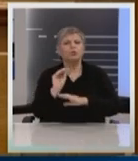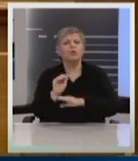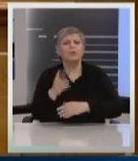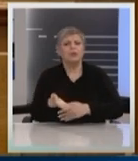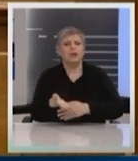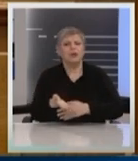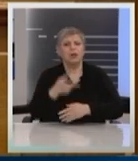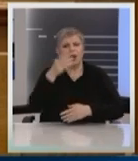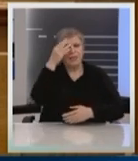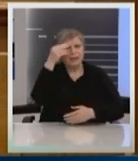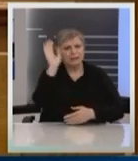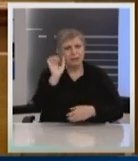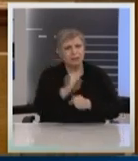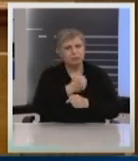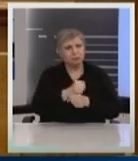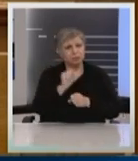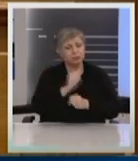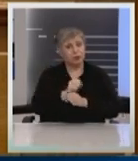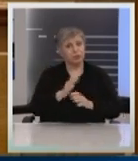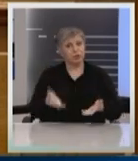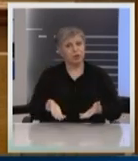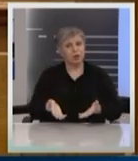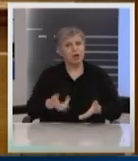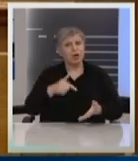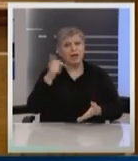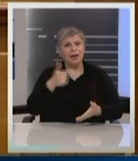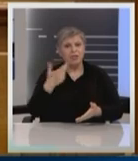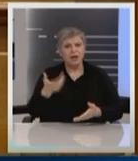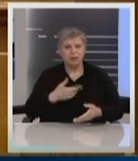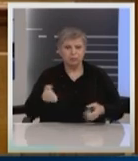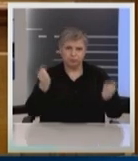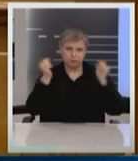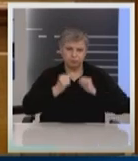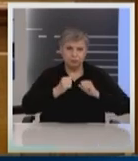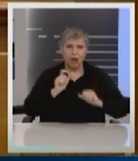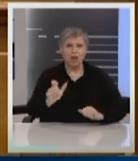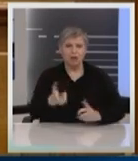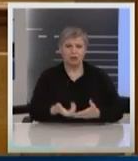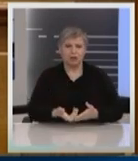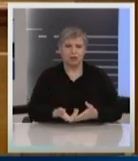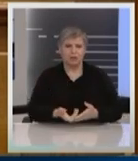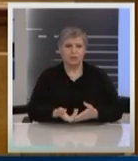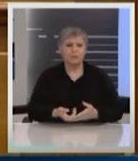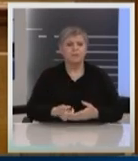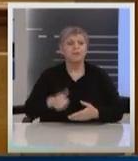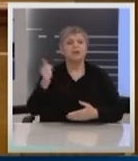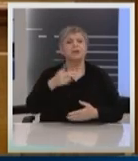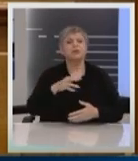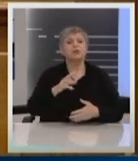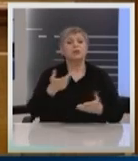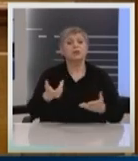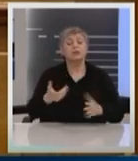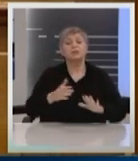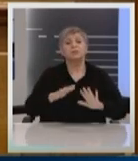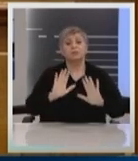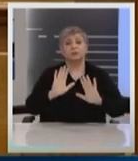του Τσίπρα, έτσι, πείσμα εις βάρος Μακεδονίας. Και μάλιστα η άποψη του Καμένου είναι ότι να μην δοθεί,